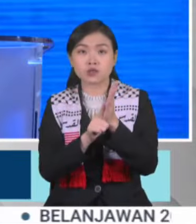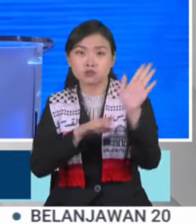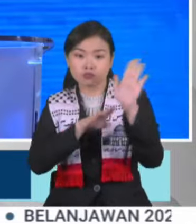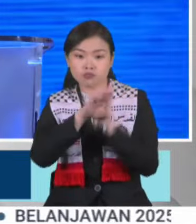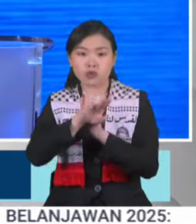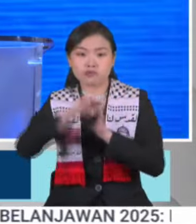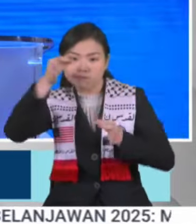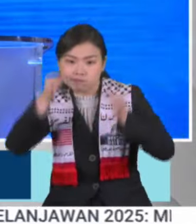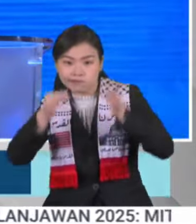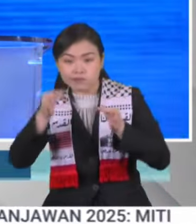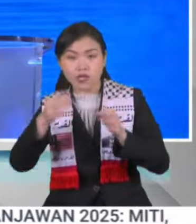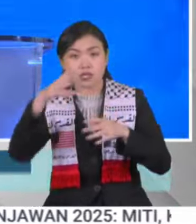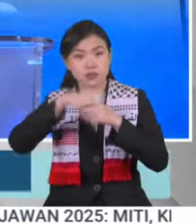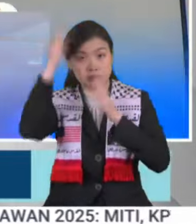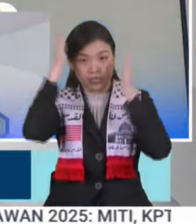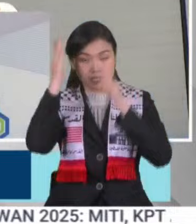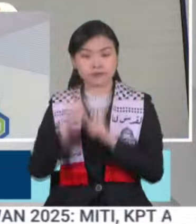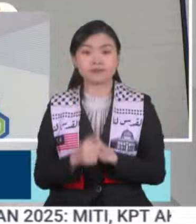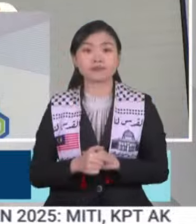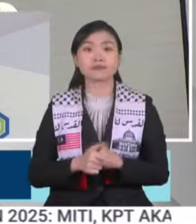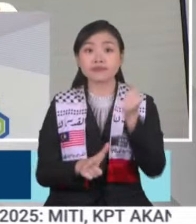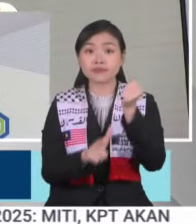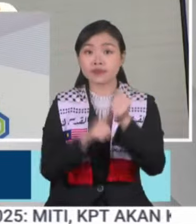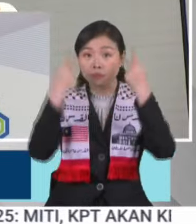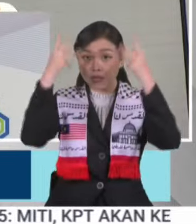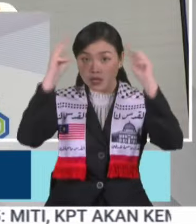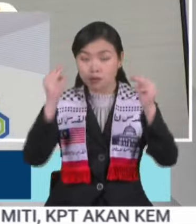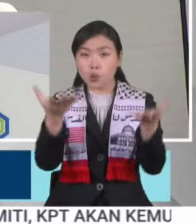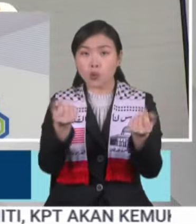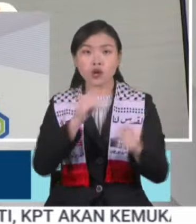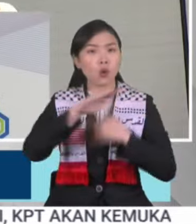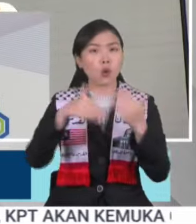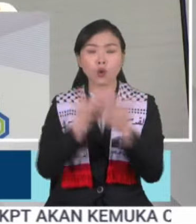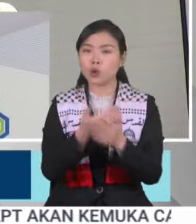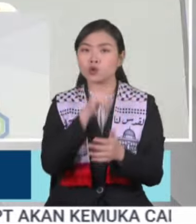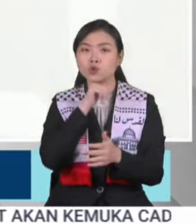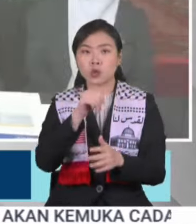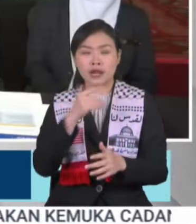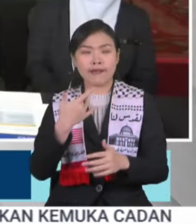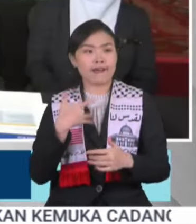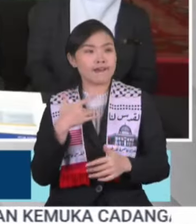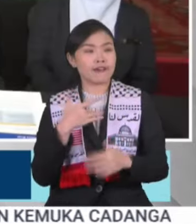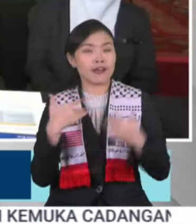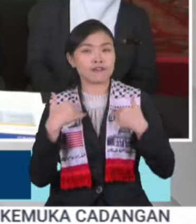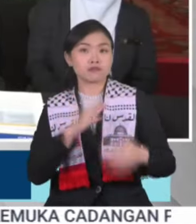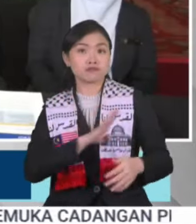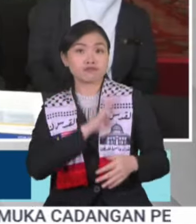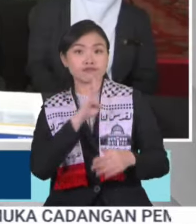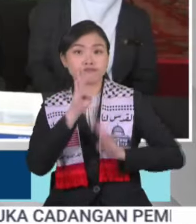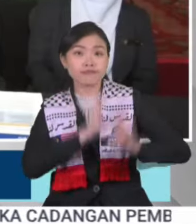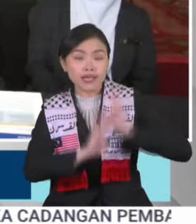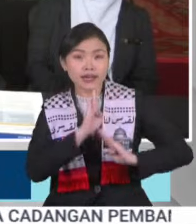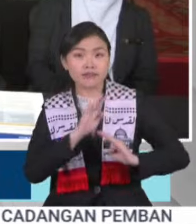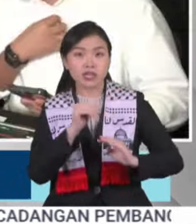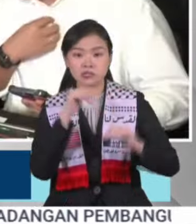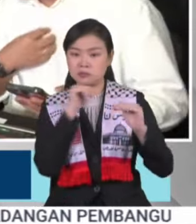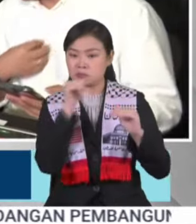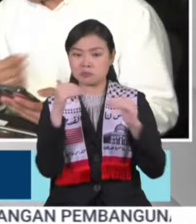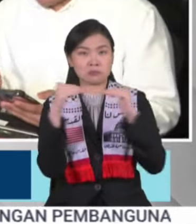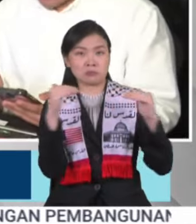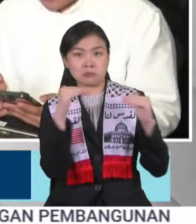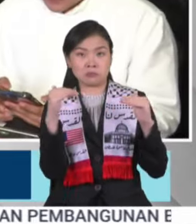Malaysia. Timbalan Perdana Menteri mahu semua pihak tidak ambil sikap berat sebelah dengan mengatakan kerajaan bertindak tidak adil